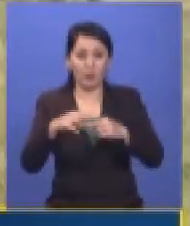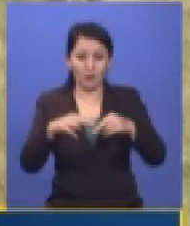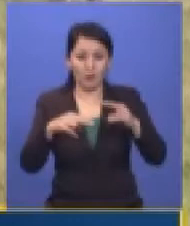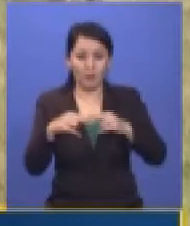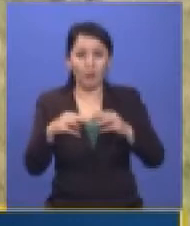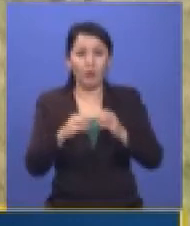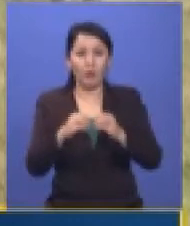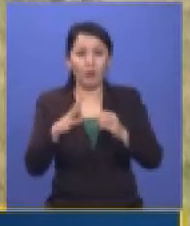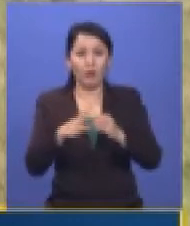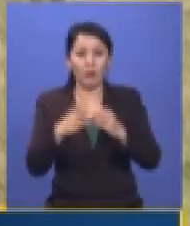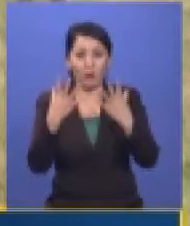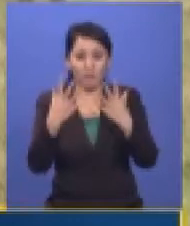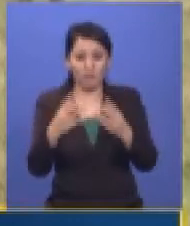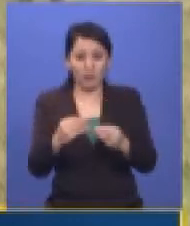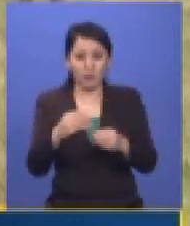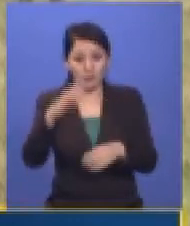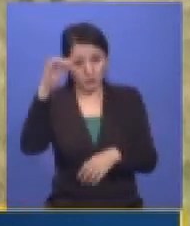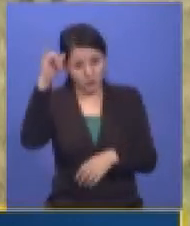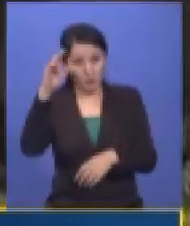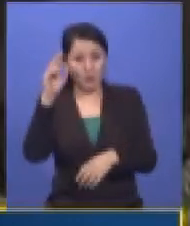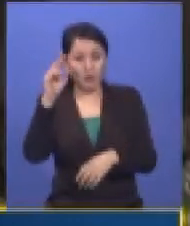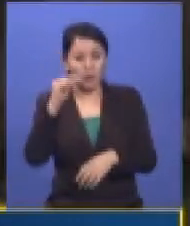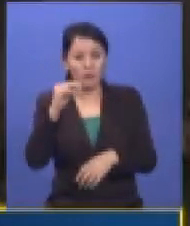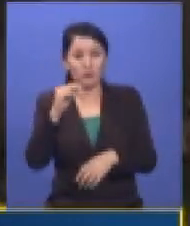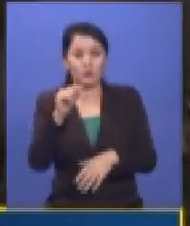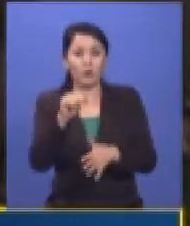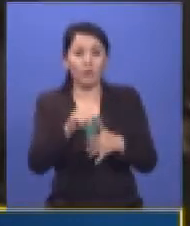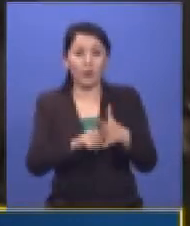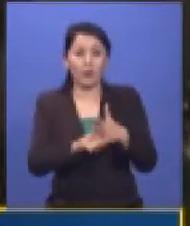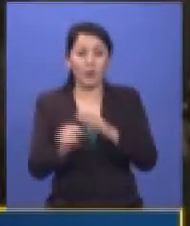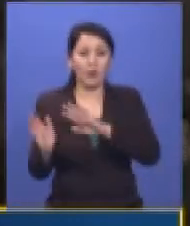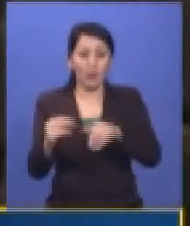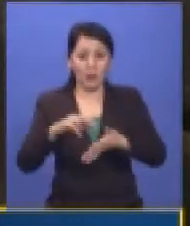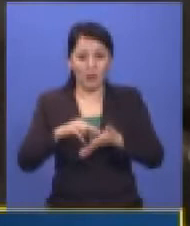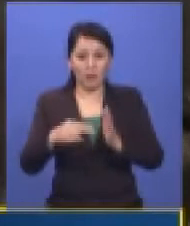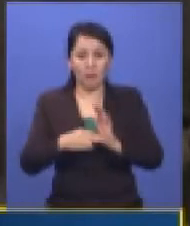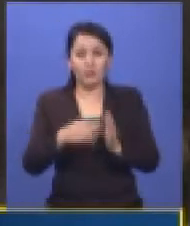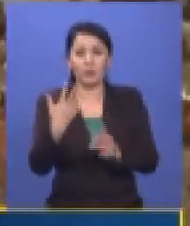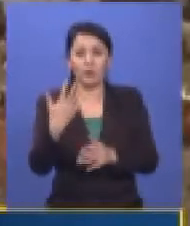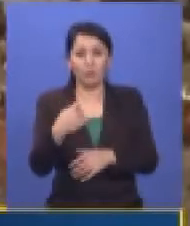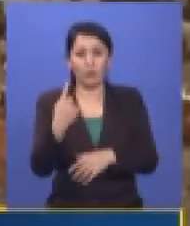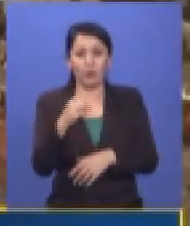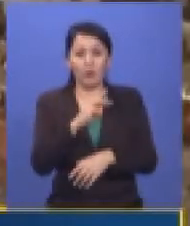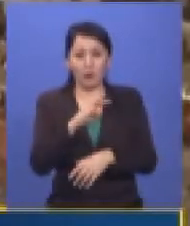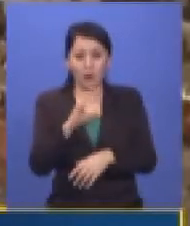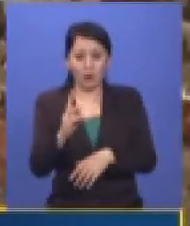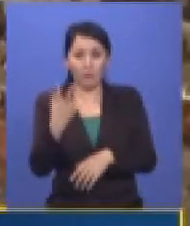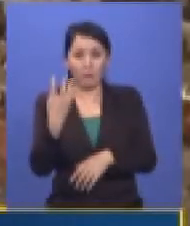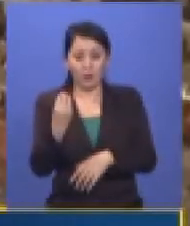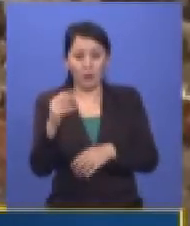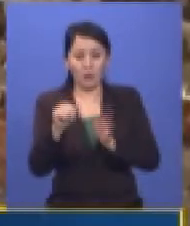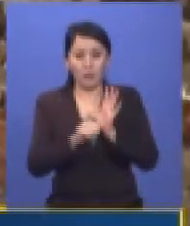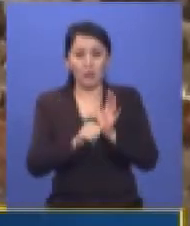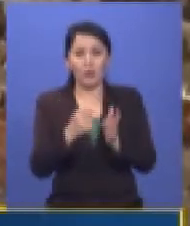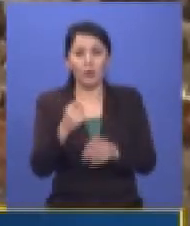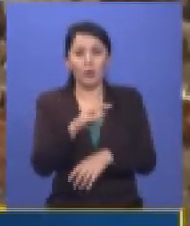қалпына келтіру жүргізілді. Мал өлекселерін санитарлы жоюға жағдай жасау үшін бюджеттен 51 миллион теңге бөлінген. Тағы 61